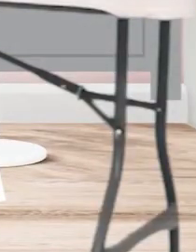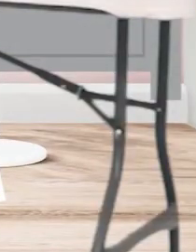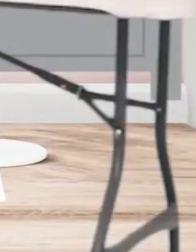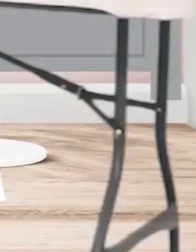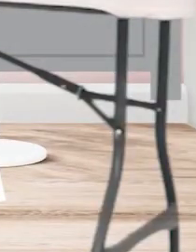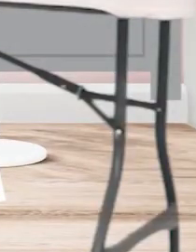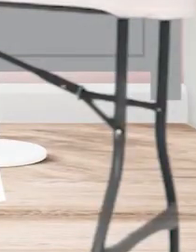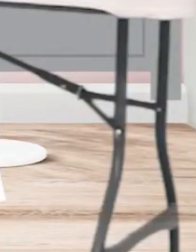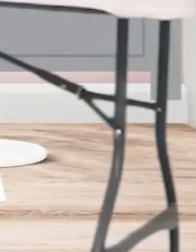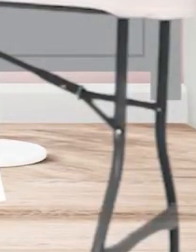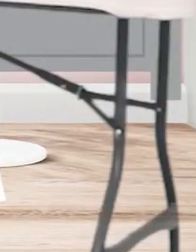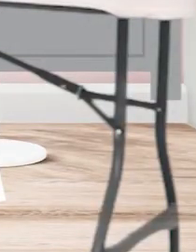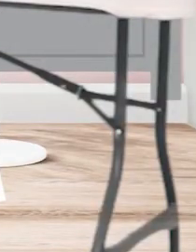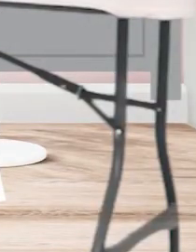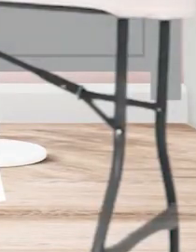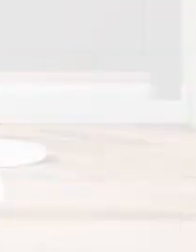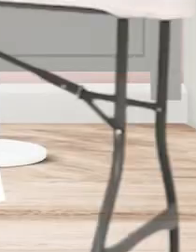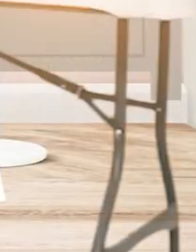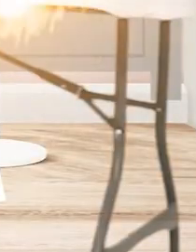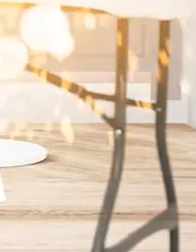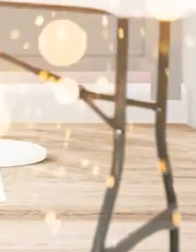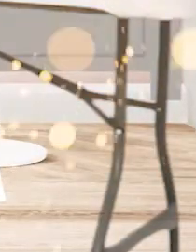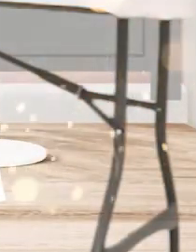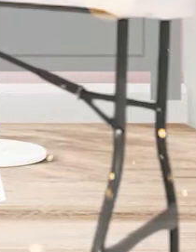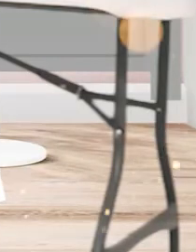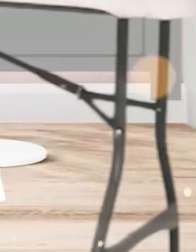Tuklasin ang mundo.